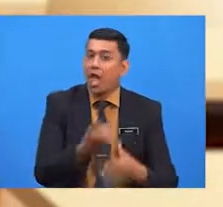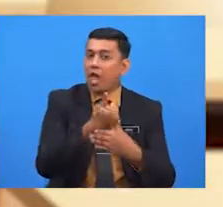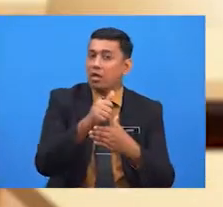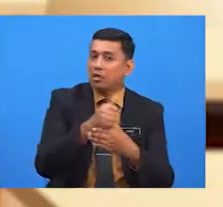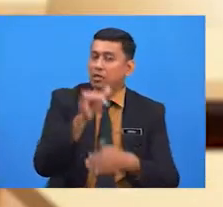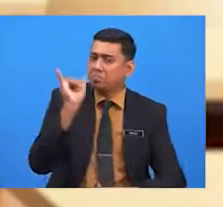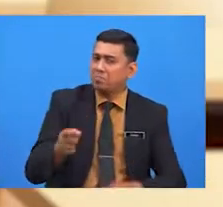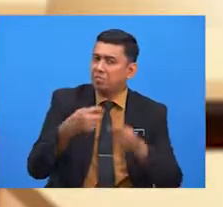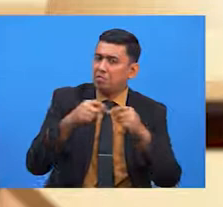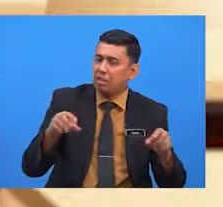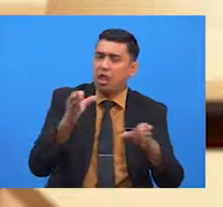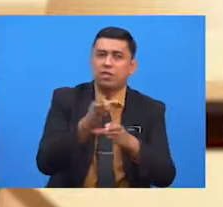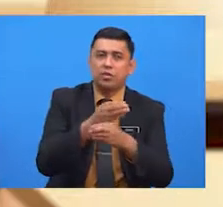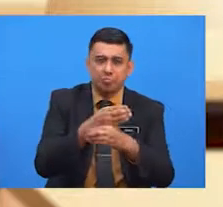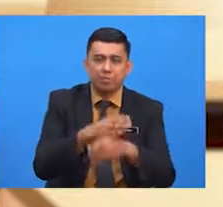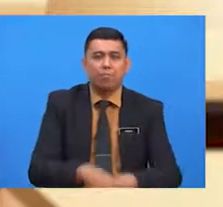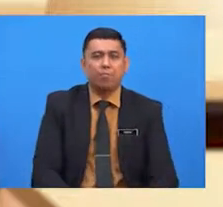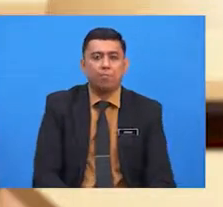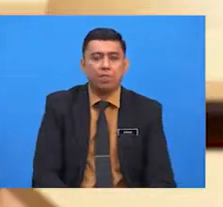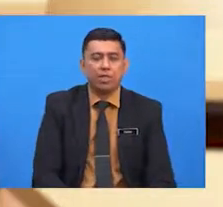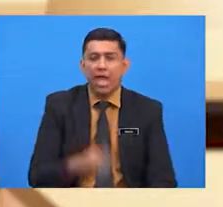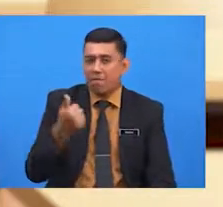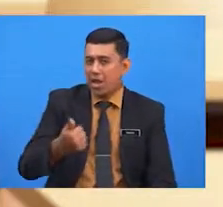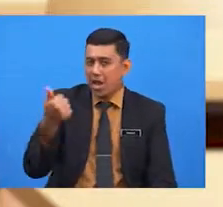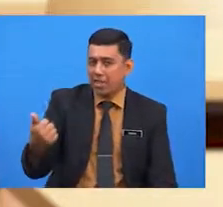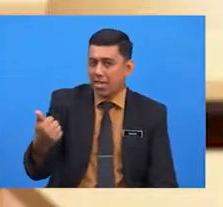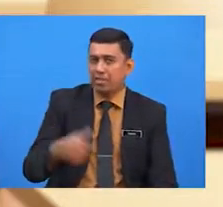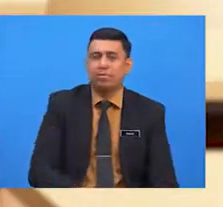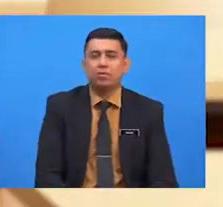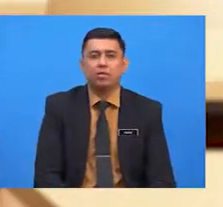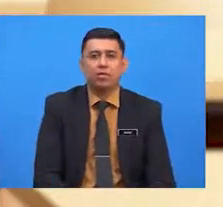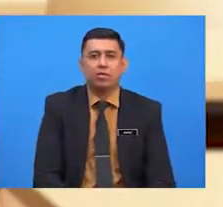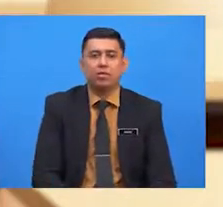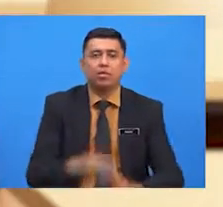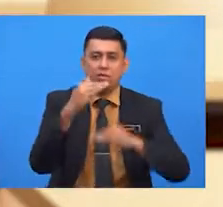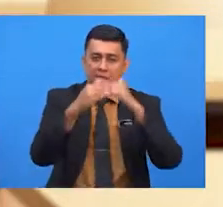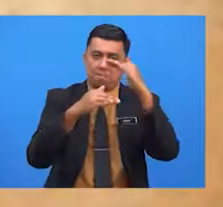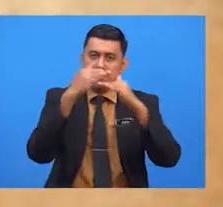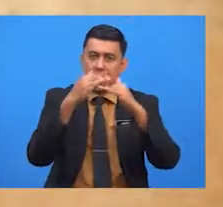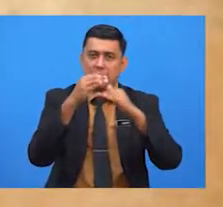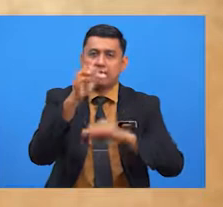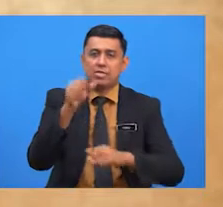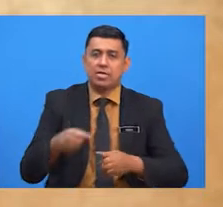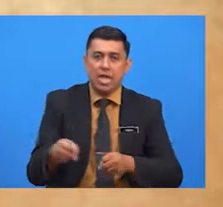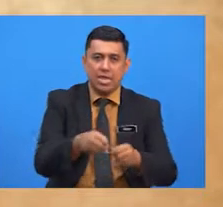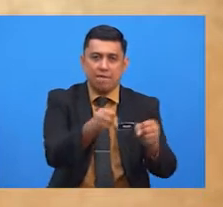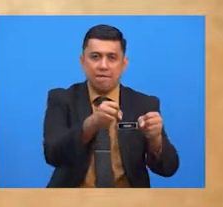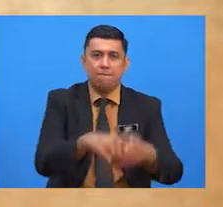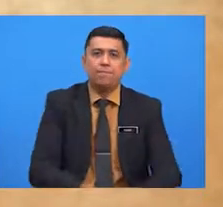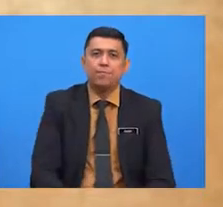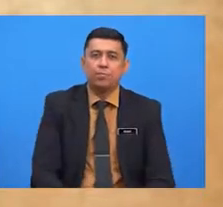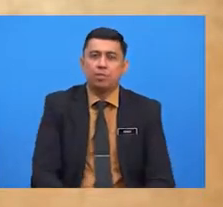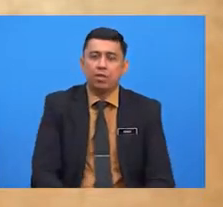Antara yang telah dicipta ialah peralatan, pembinaan saliran,